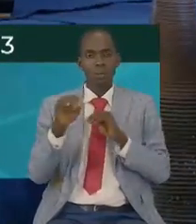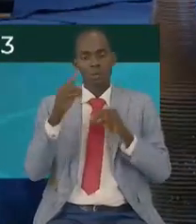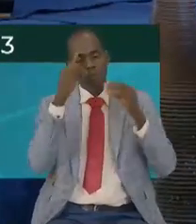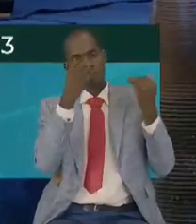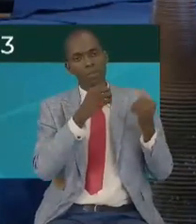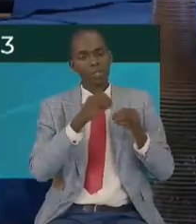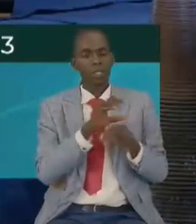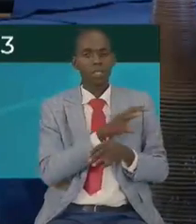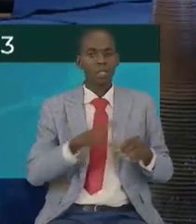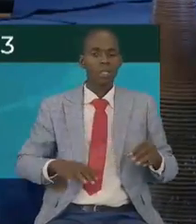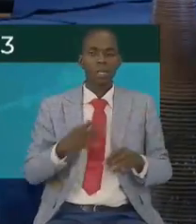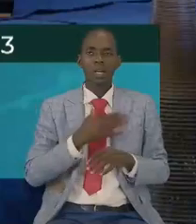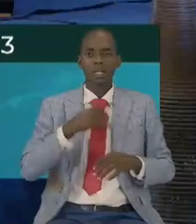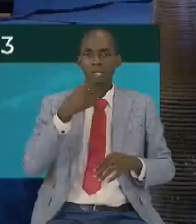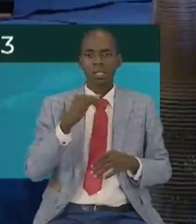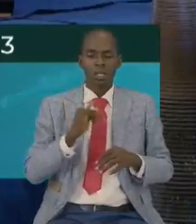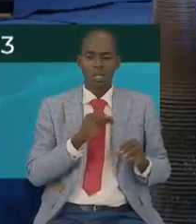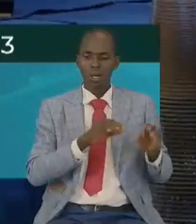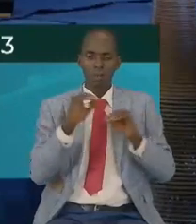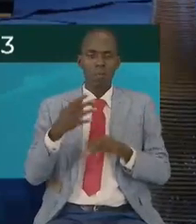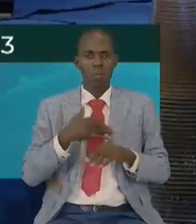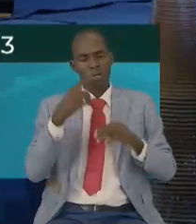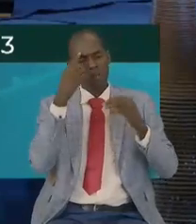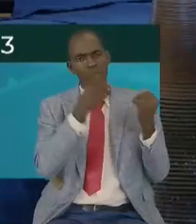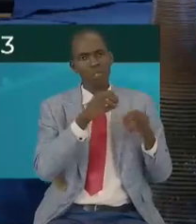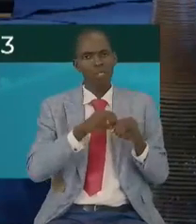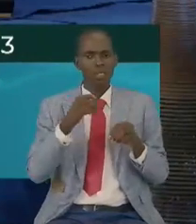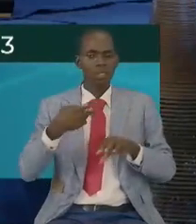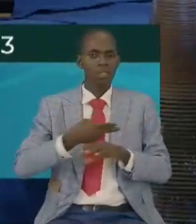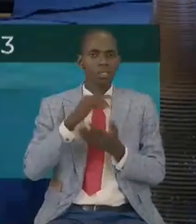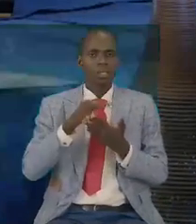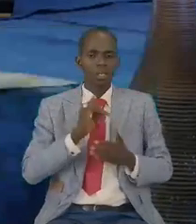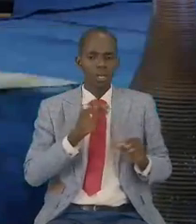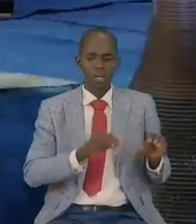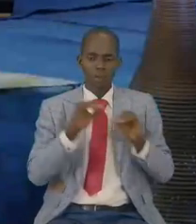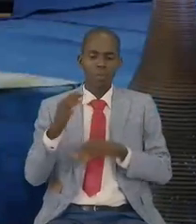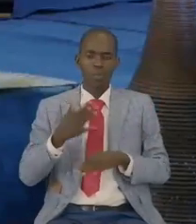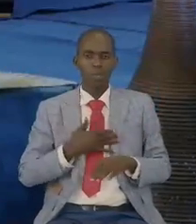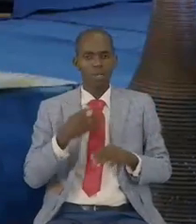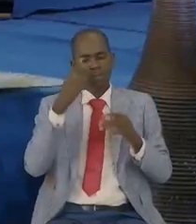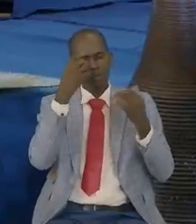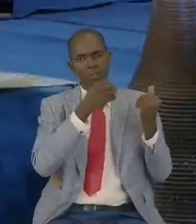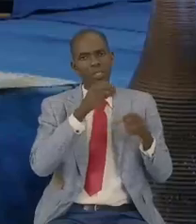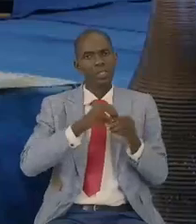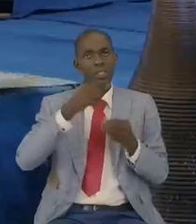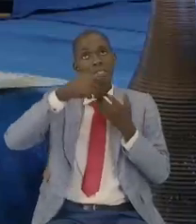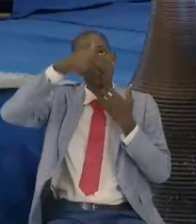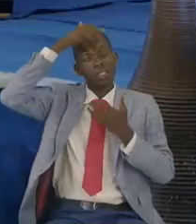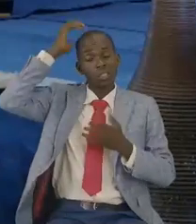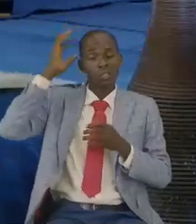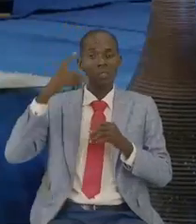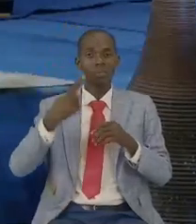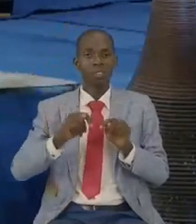Christ et qui disent, je place ma foi en l'agneau, je place ma foi au lion de la tribu de